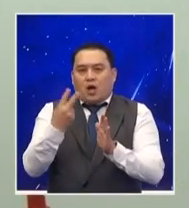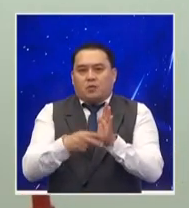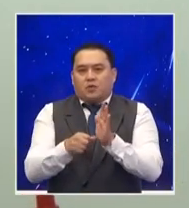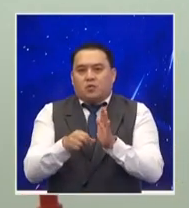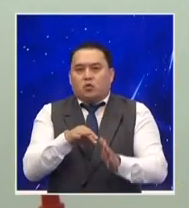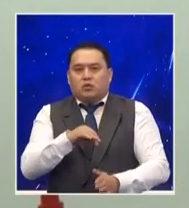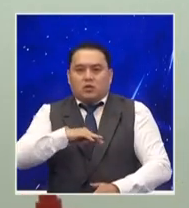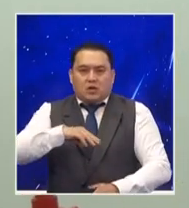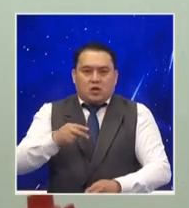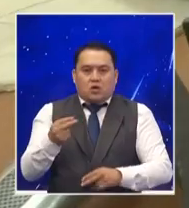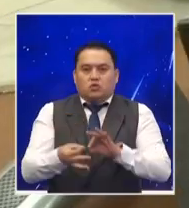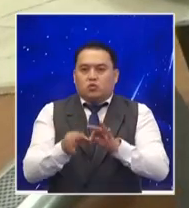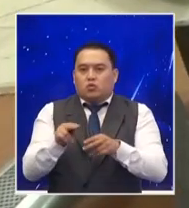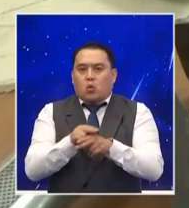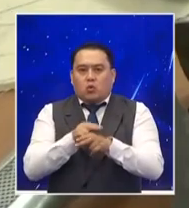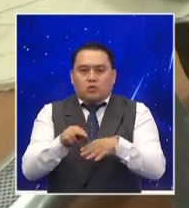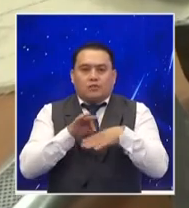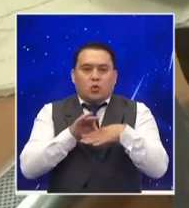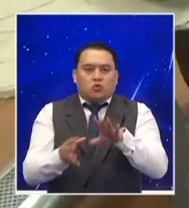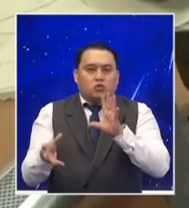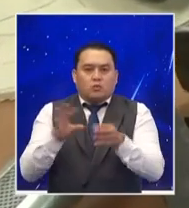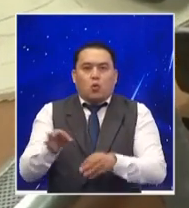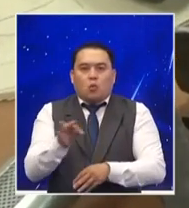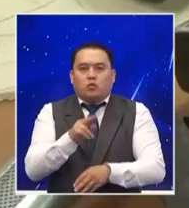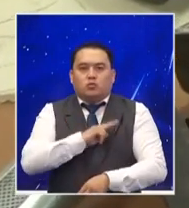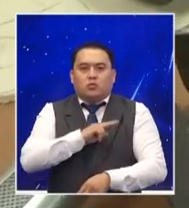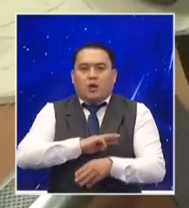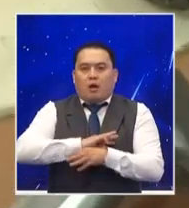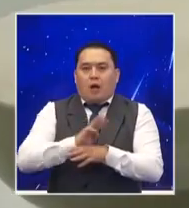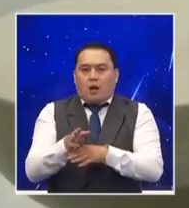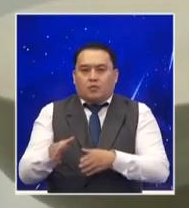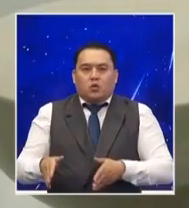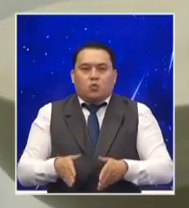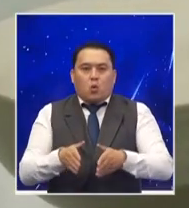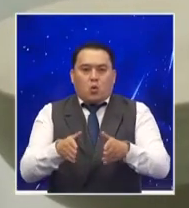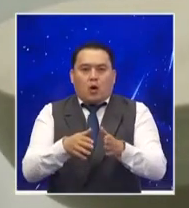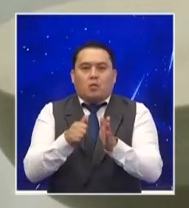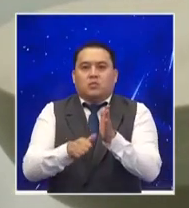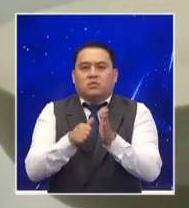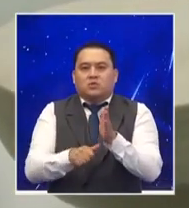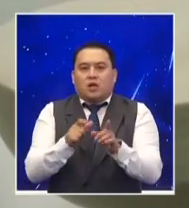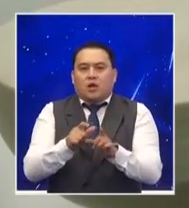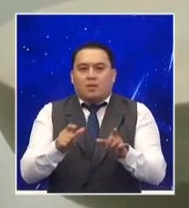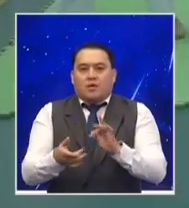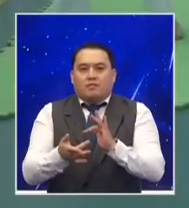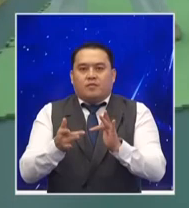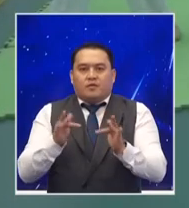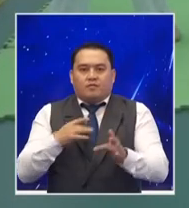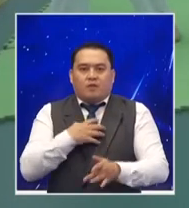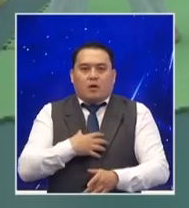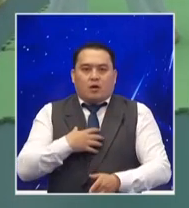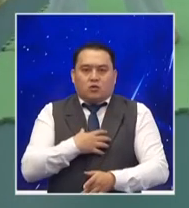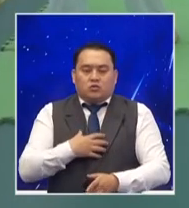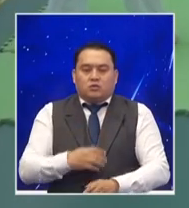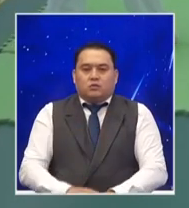726 миллион теңгеге күрделі жөндеуден өтті. Жалпы облыста жұмыспен қамтудың жол картасы бойынша биыл 60-тан аса маңызды бар